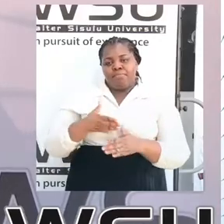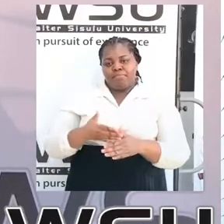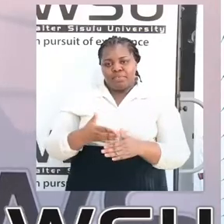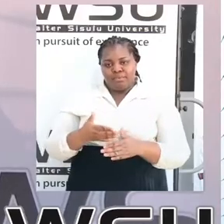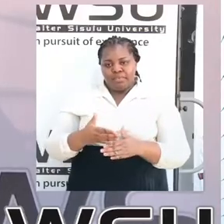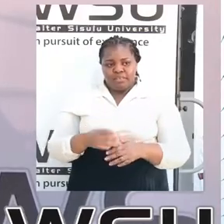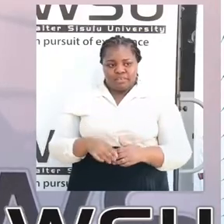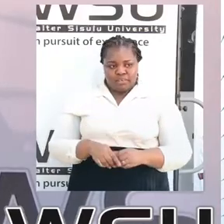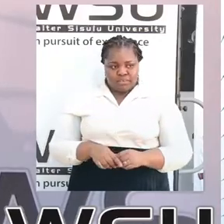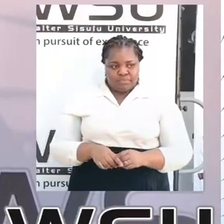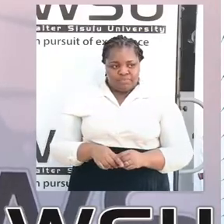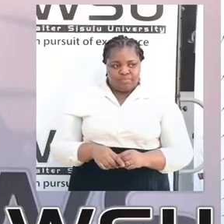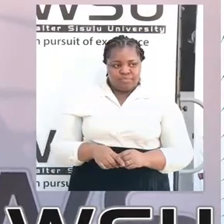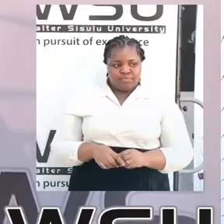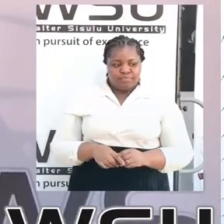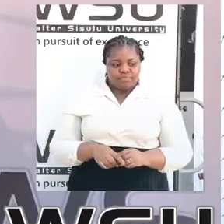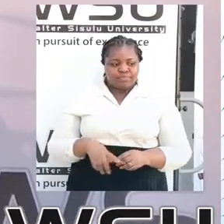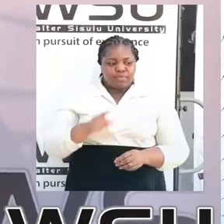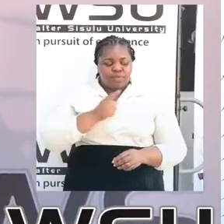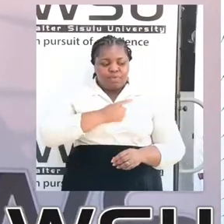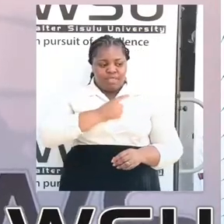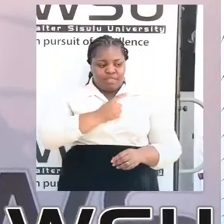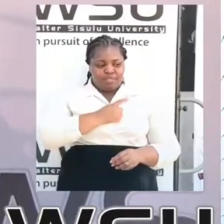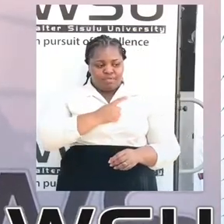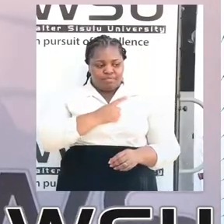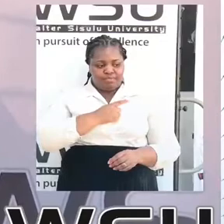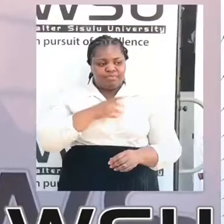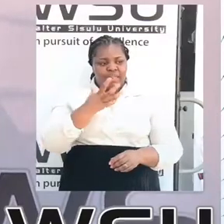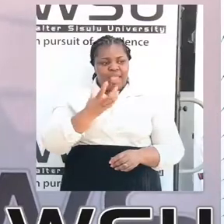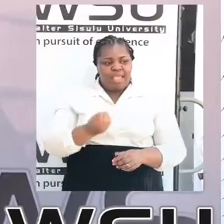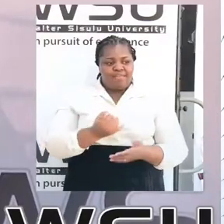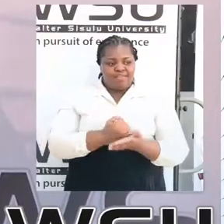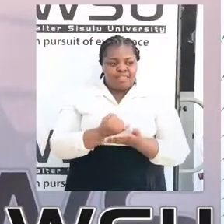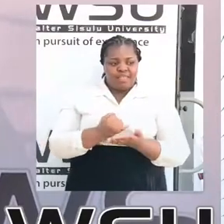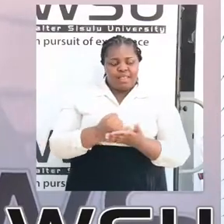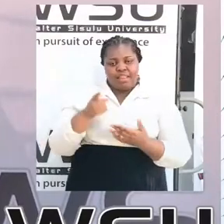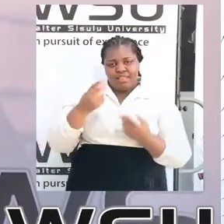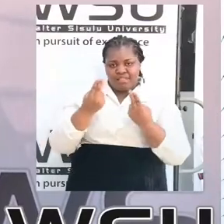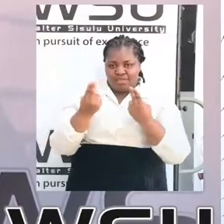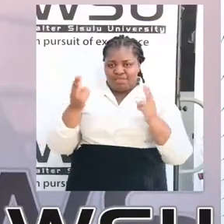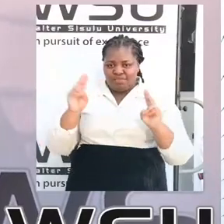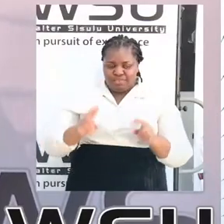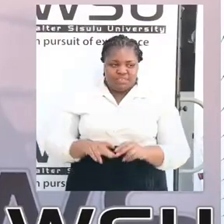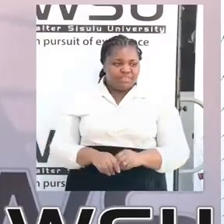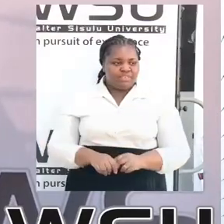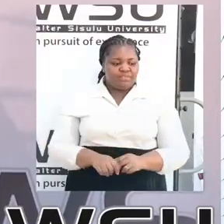imisebenzi ngenxeni yokuba zinetyala kule dyunivesithi.